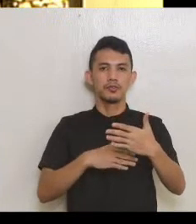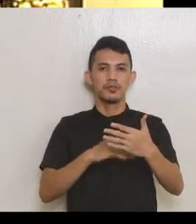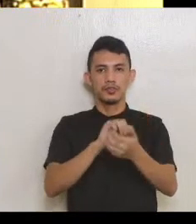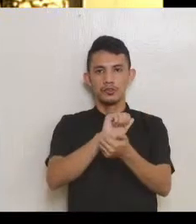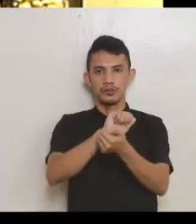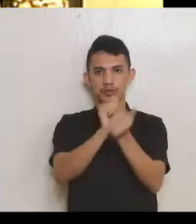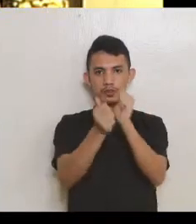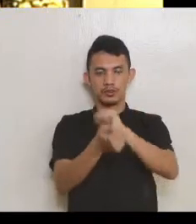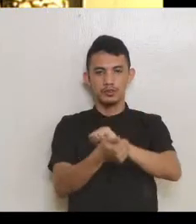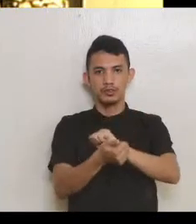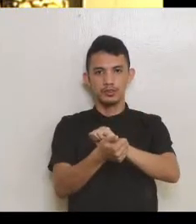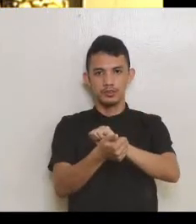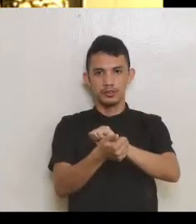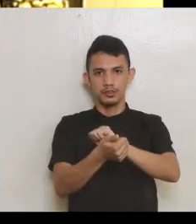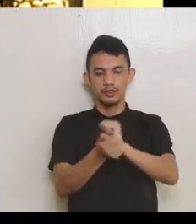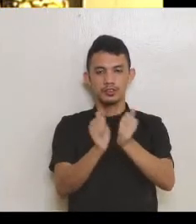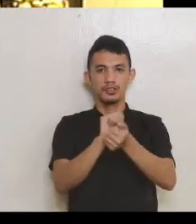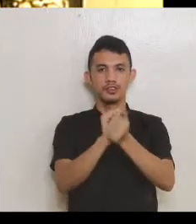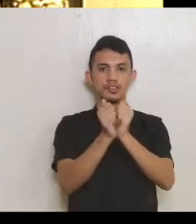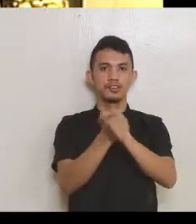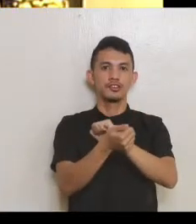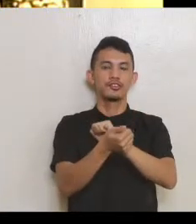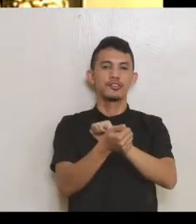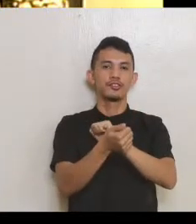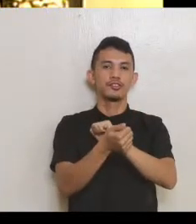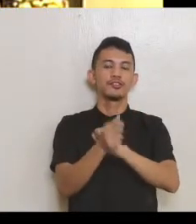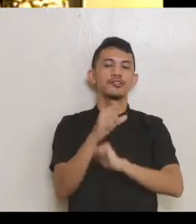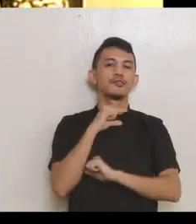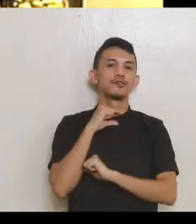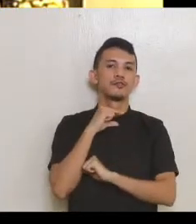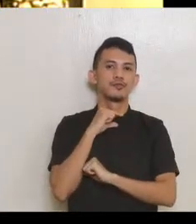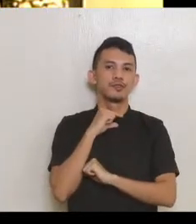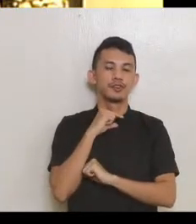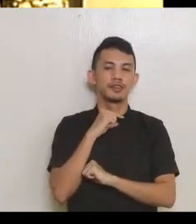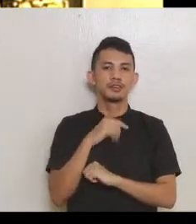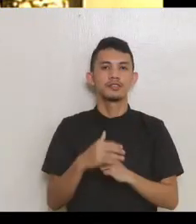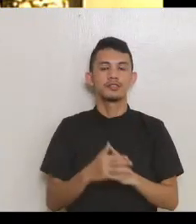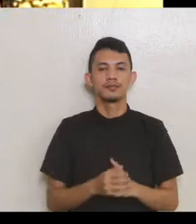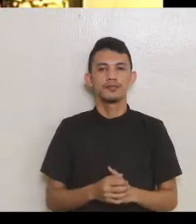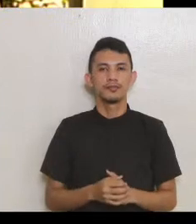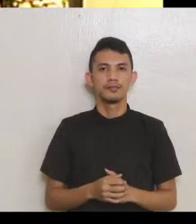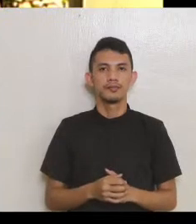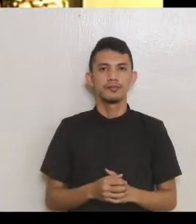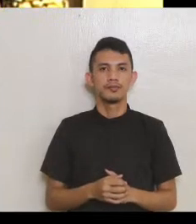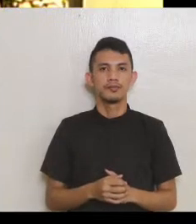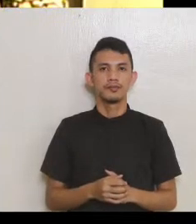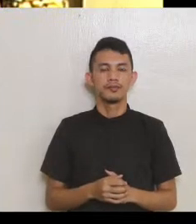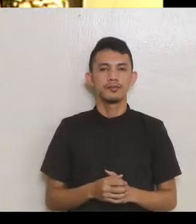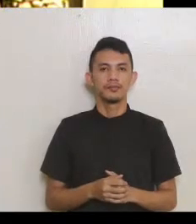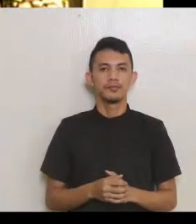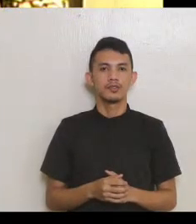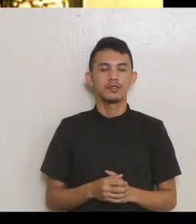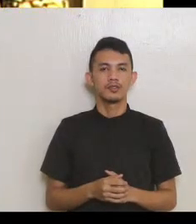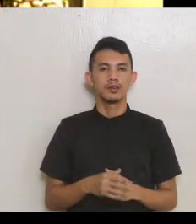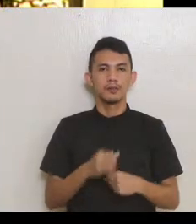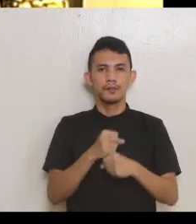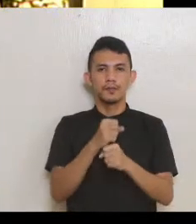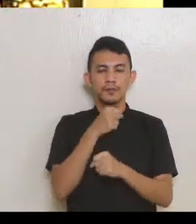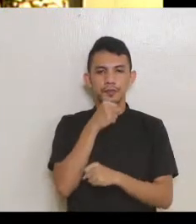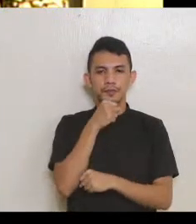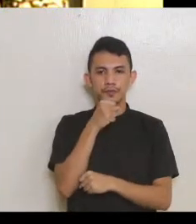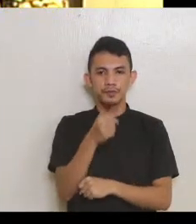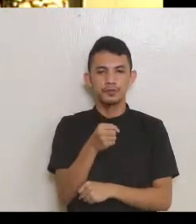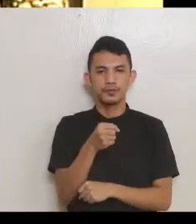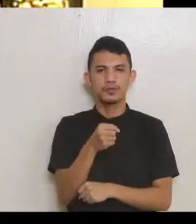assignments. Kay importante nga matino nato nga naa pa ba diha ang ato ang mga